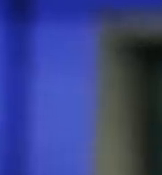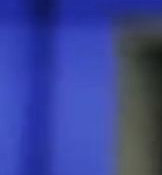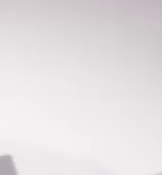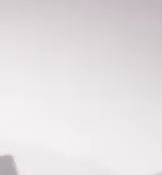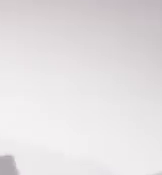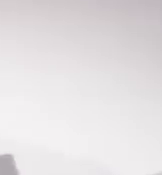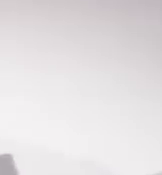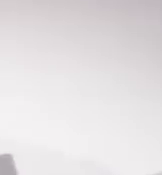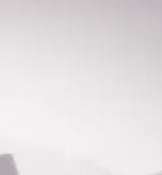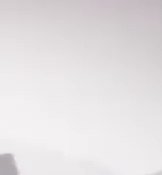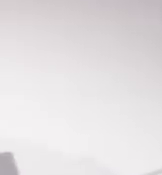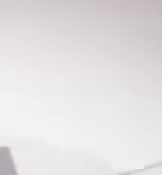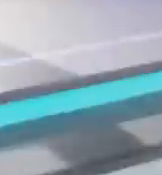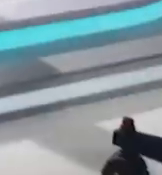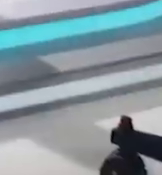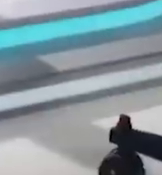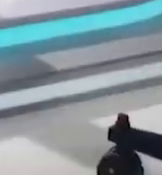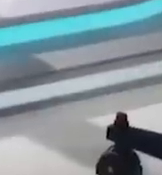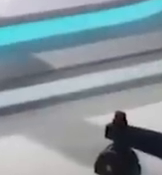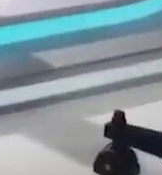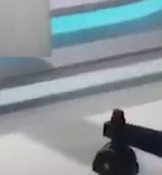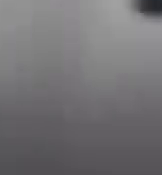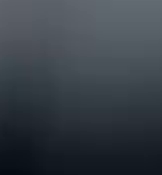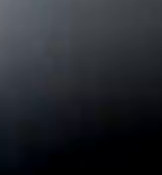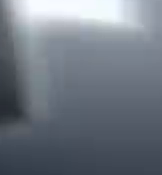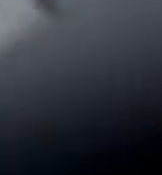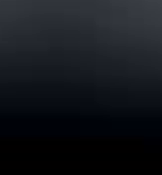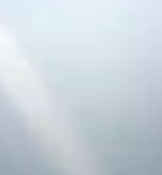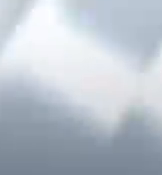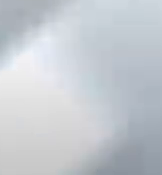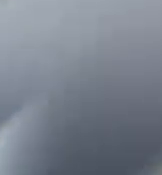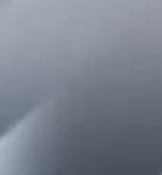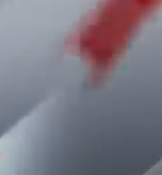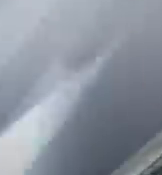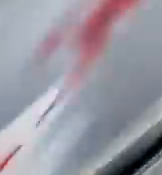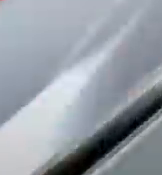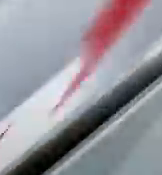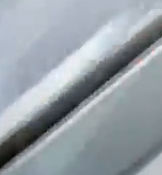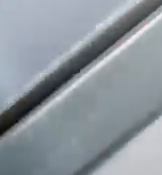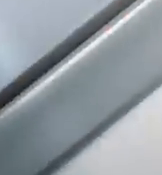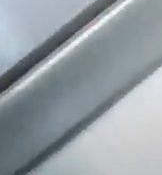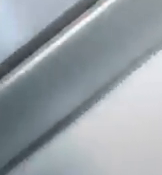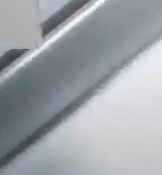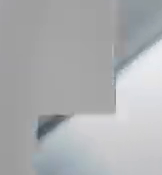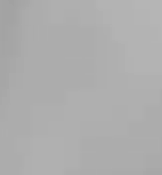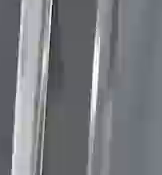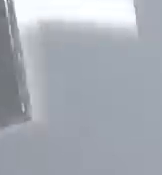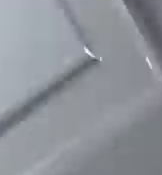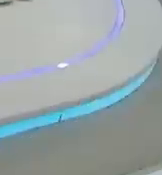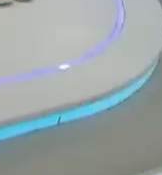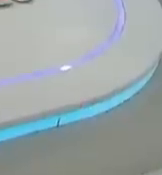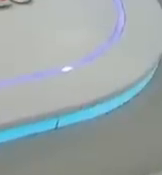live mula sa GMA Network Center. Ito ang 24 Oras.